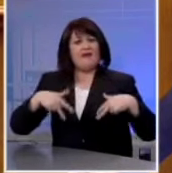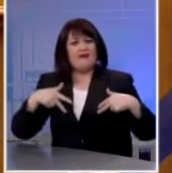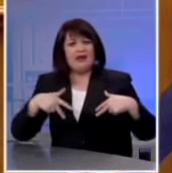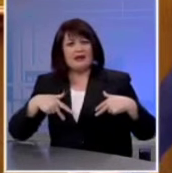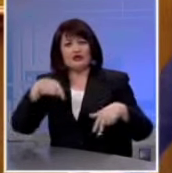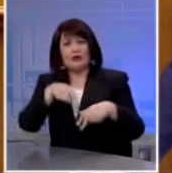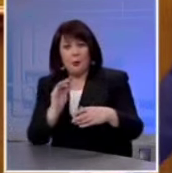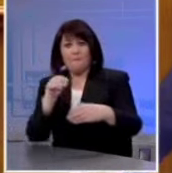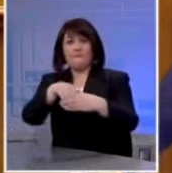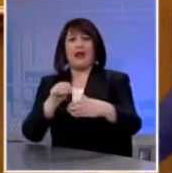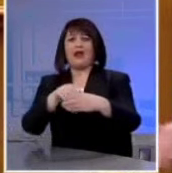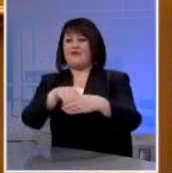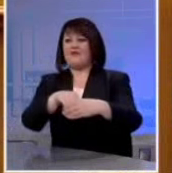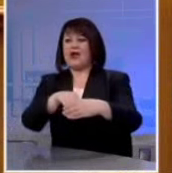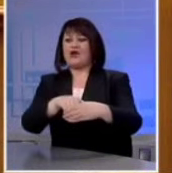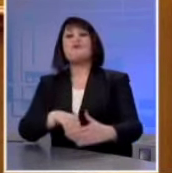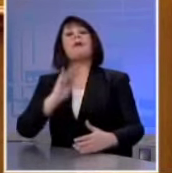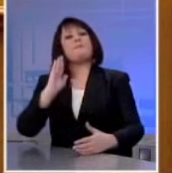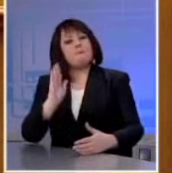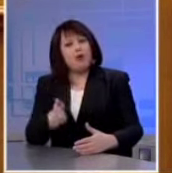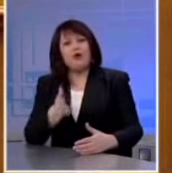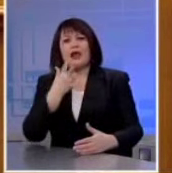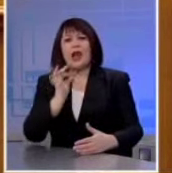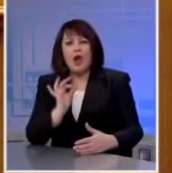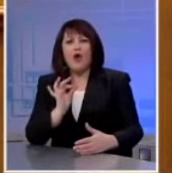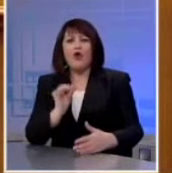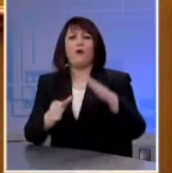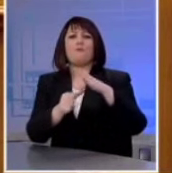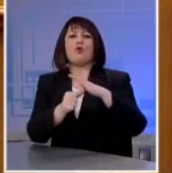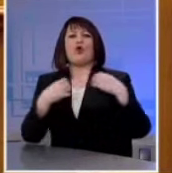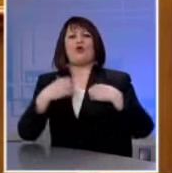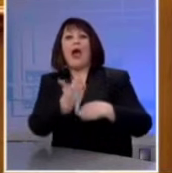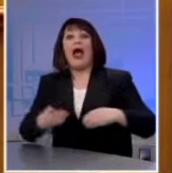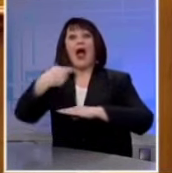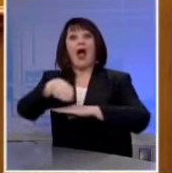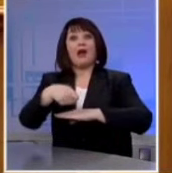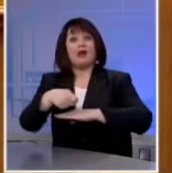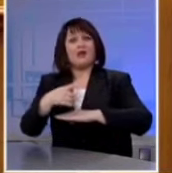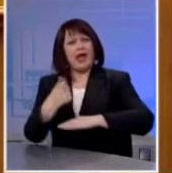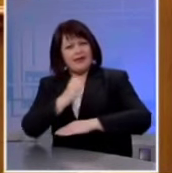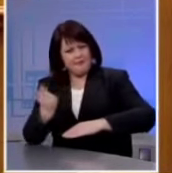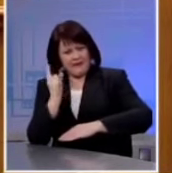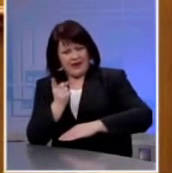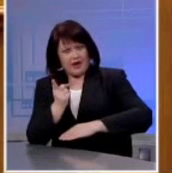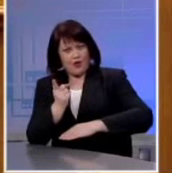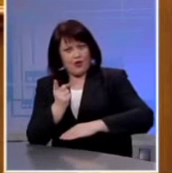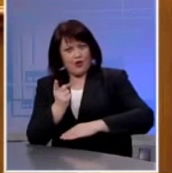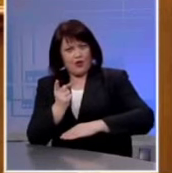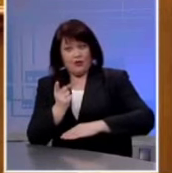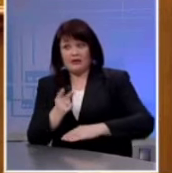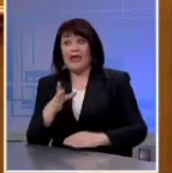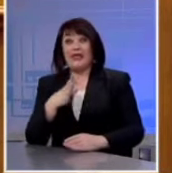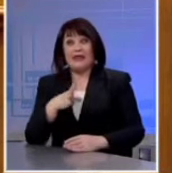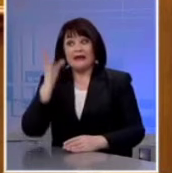και εδώ παρεμβαίνει γιατί δίνει τη δυνατότητα στην πρόεδρο του Αρείου Πάγου να έχει πειθαρχική εξουσία. Θέλετε